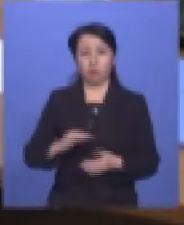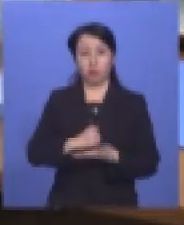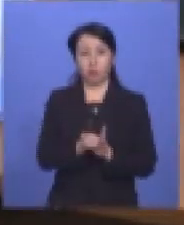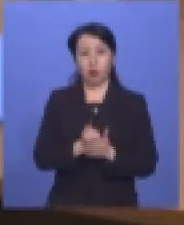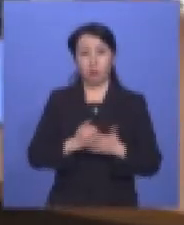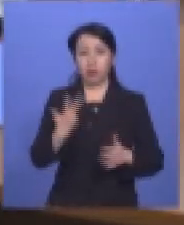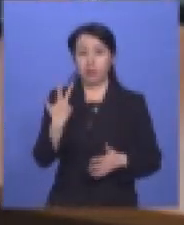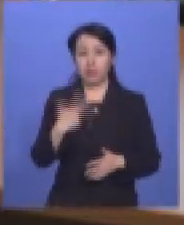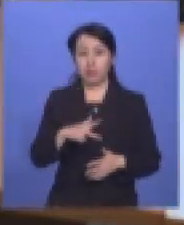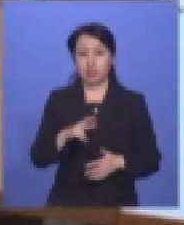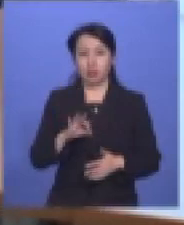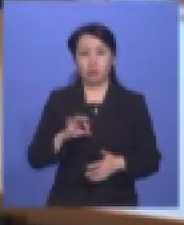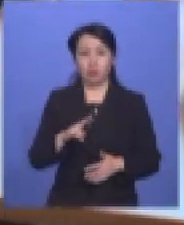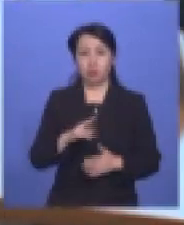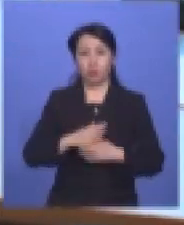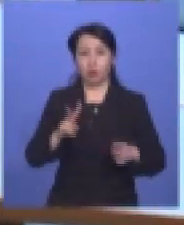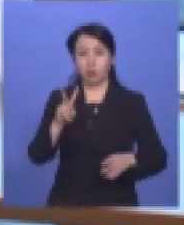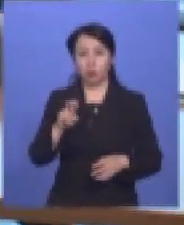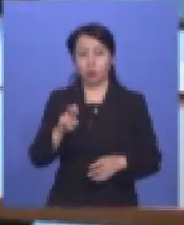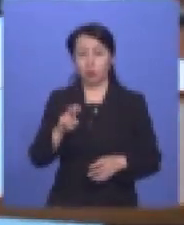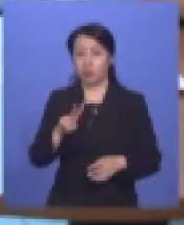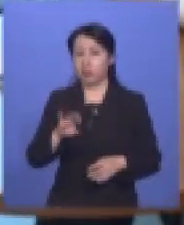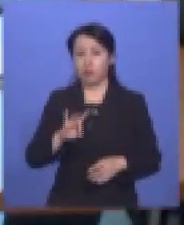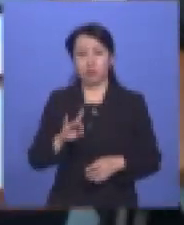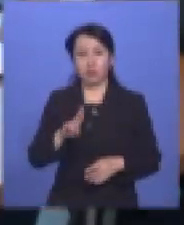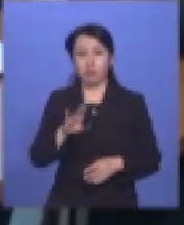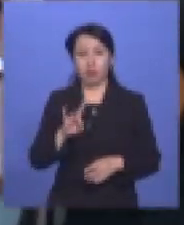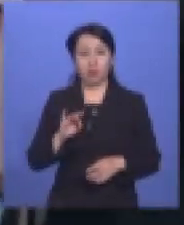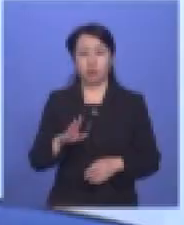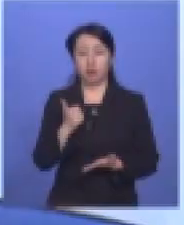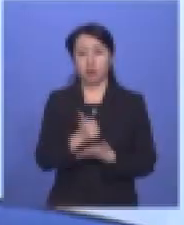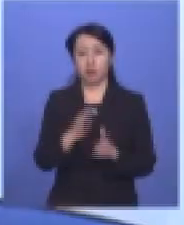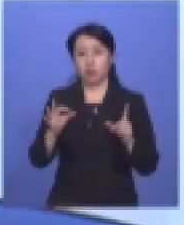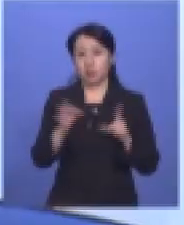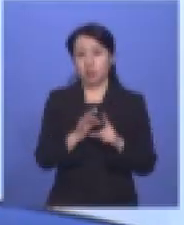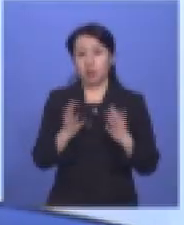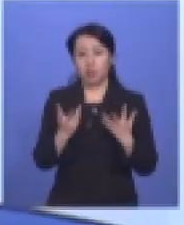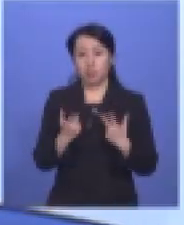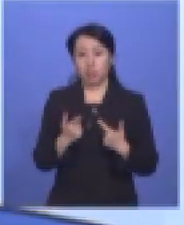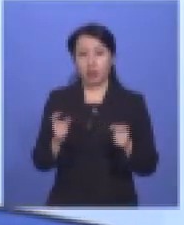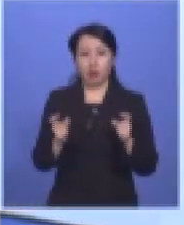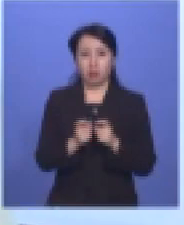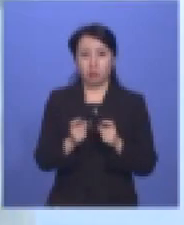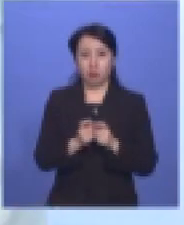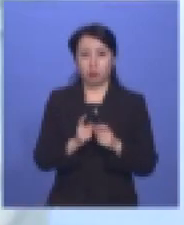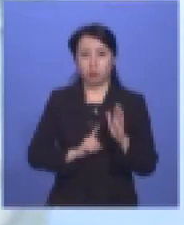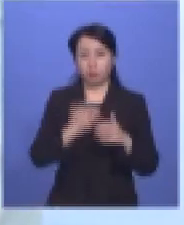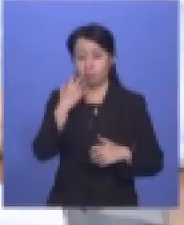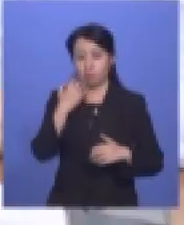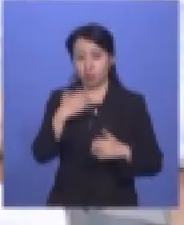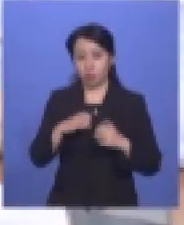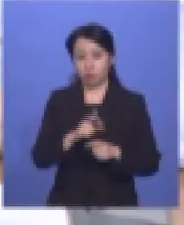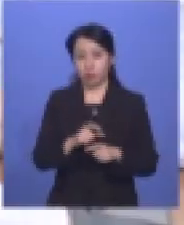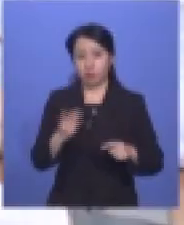зарегистрировано более 30 официальных и более 200 неофициальных медиаторов основная цель решить конфликт возникающий